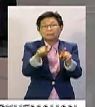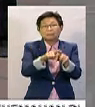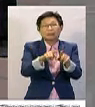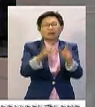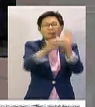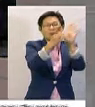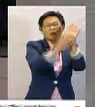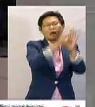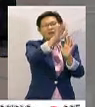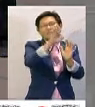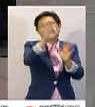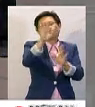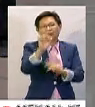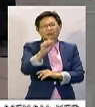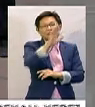termaktub dalam FIFA,